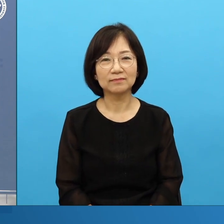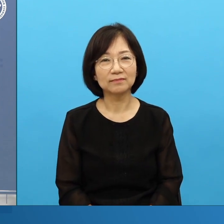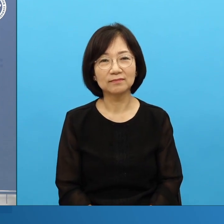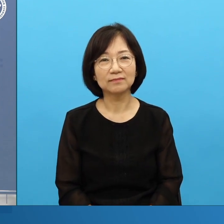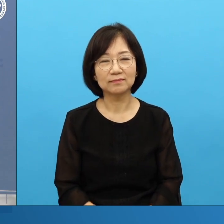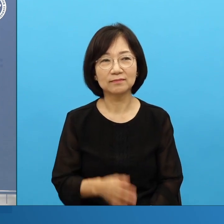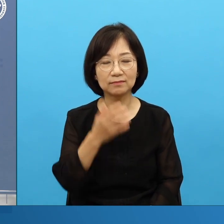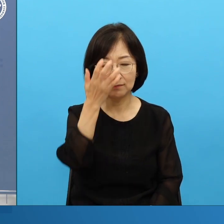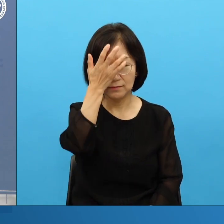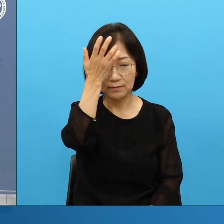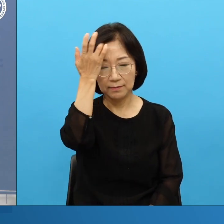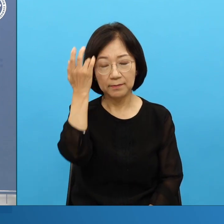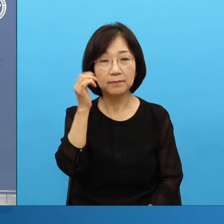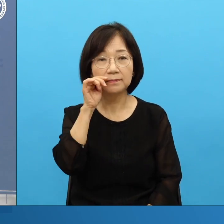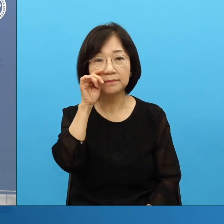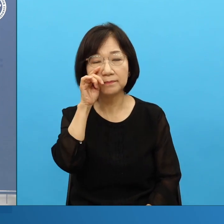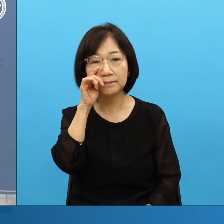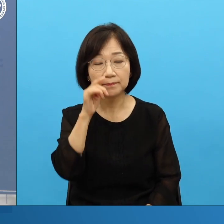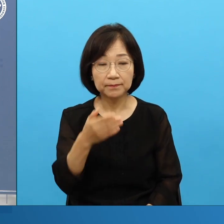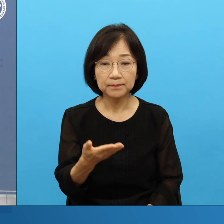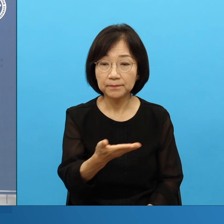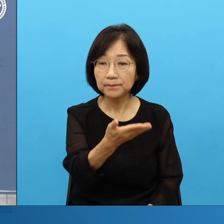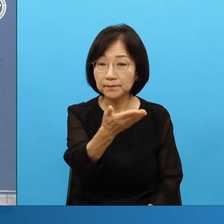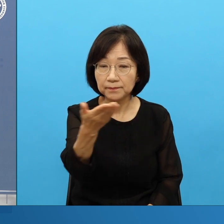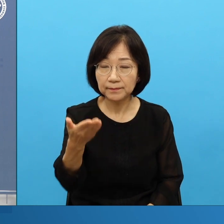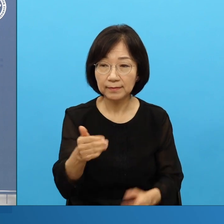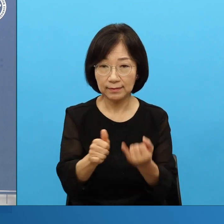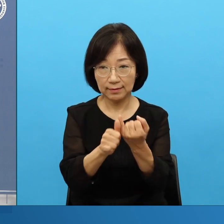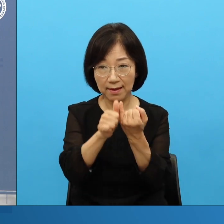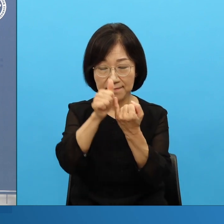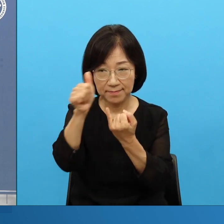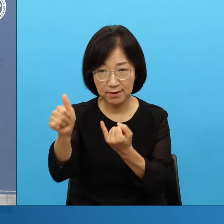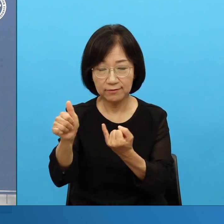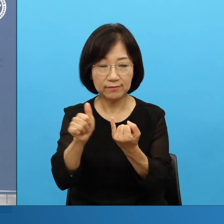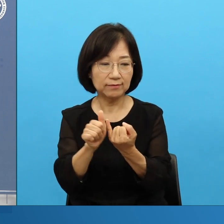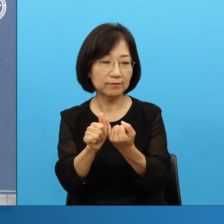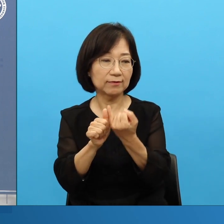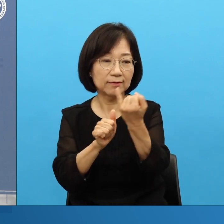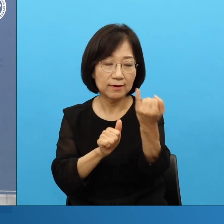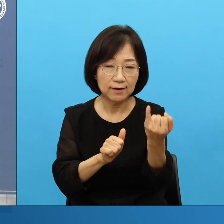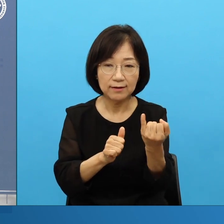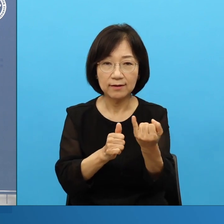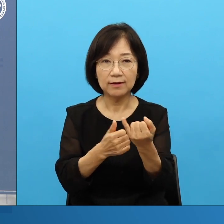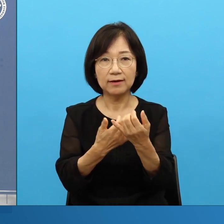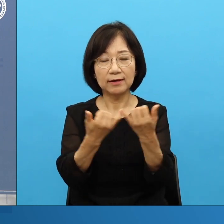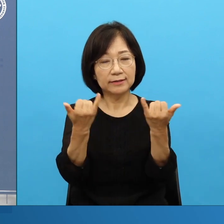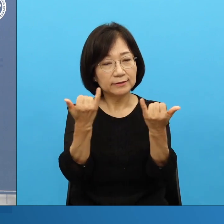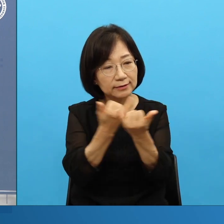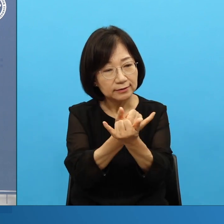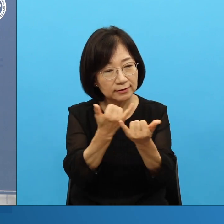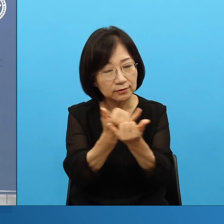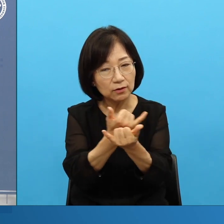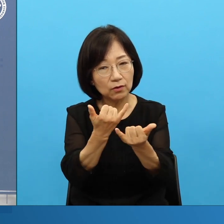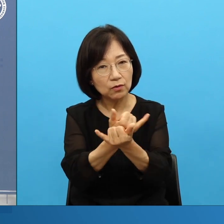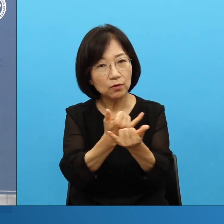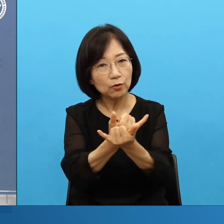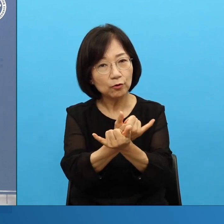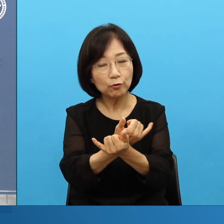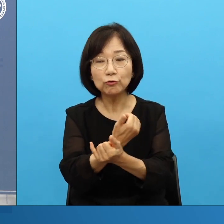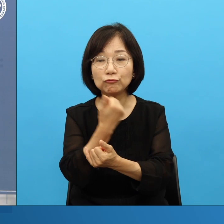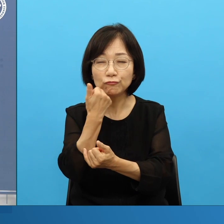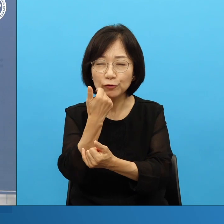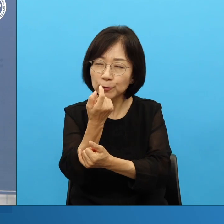여러분 가족이 뭐 또 남편이 아내 뭐 여러 뭐 이렇게 친척 뭐 따뜻하게 잘 위로해 주면 조금